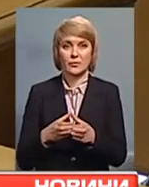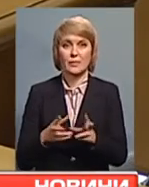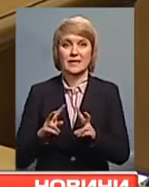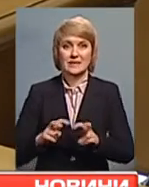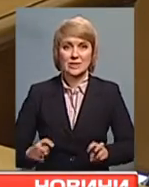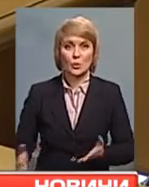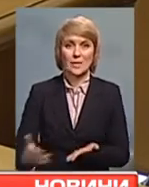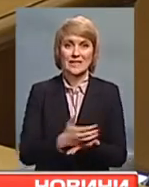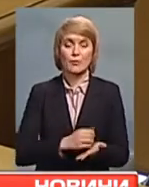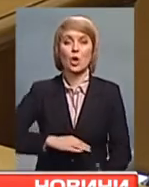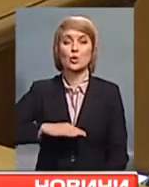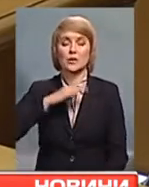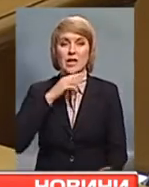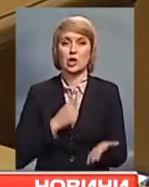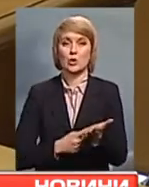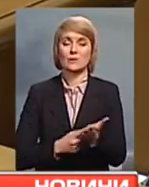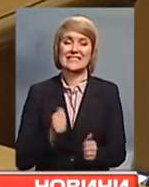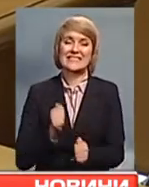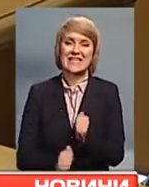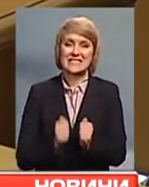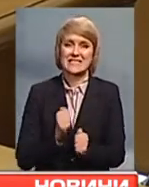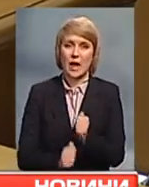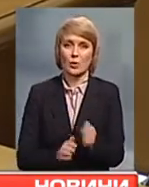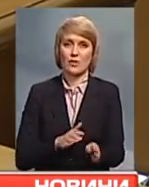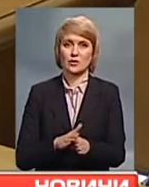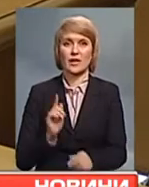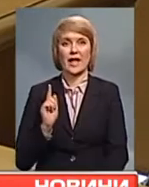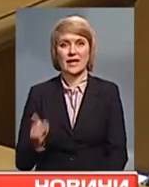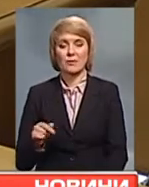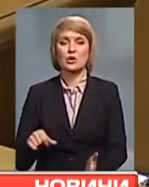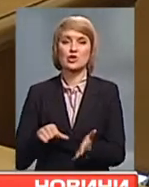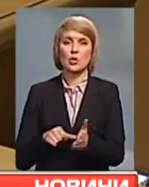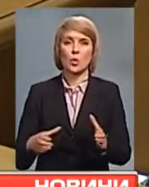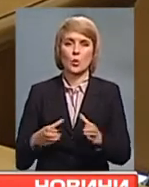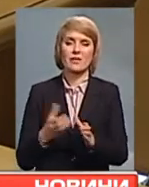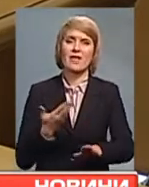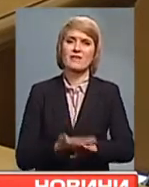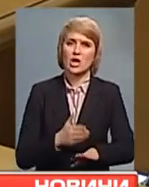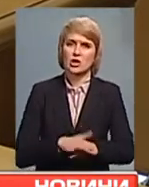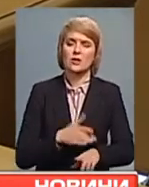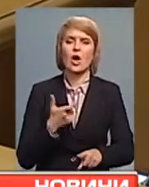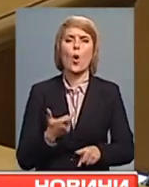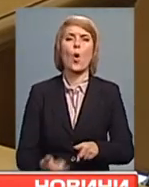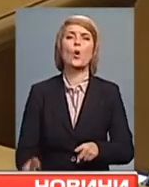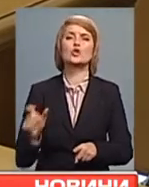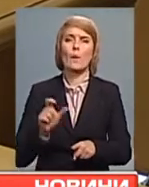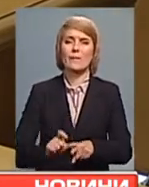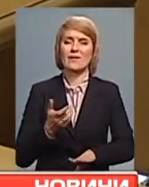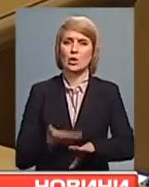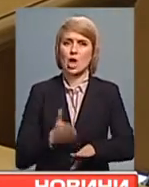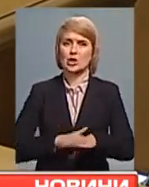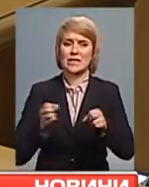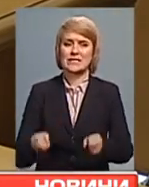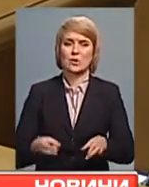зібрано достатньо доказів системного вчинення ним та членами злочинного угрупування тяжких та особливо тяжких злочинів. До